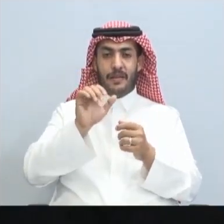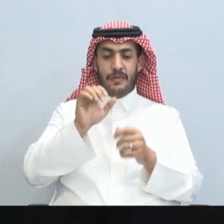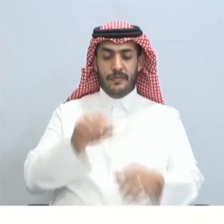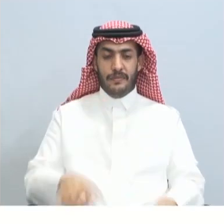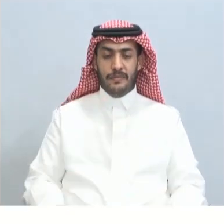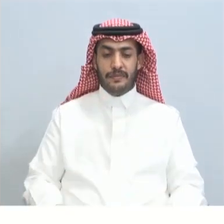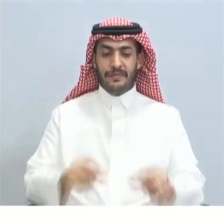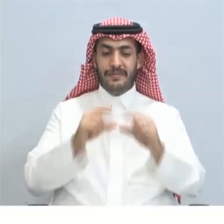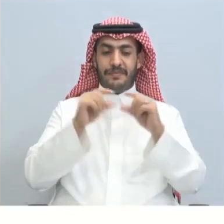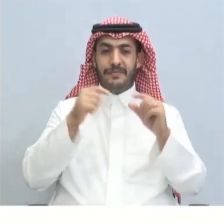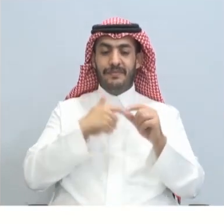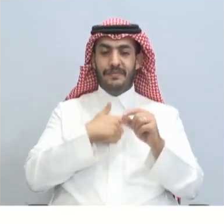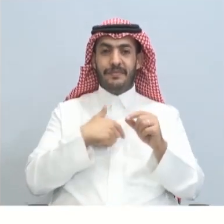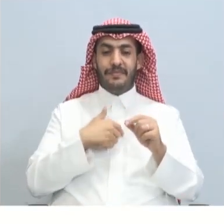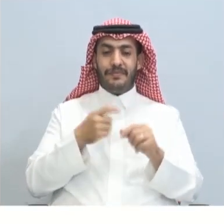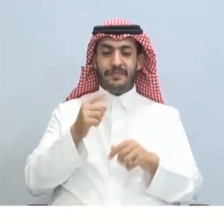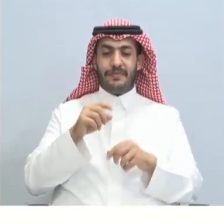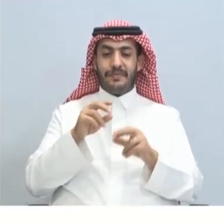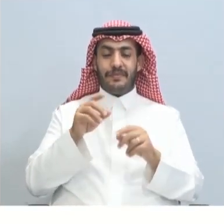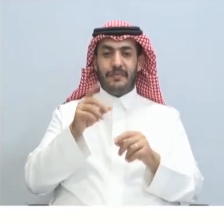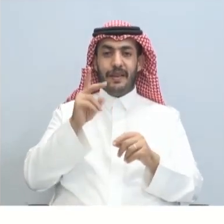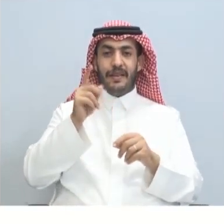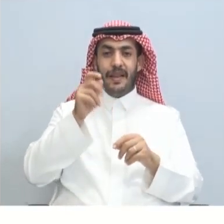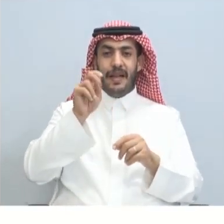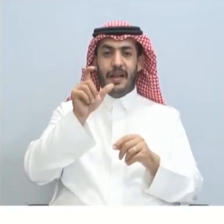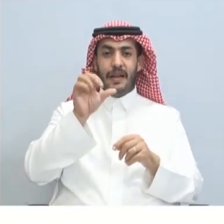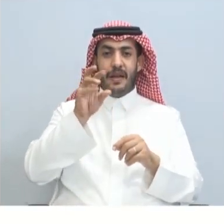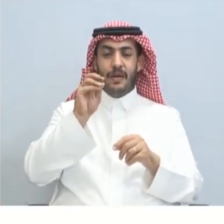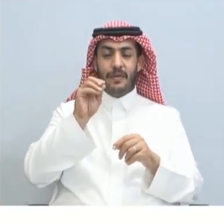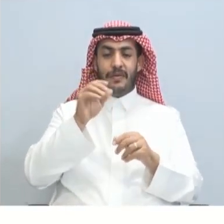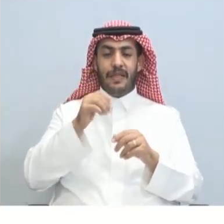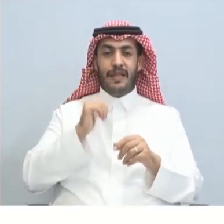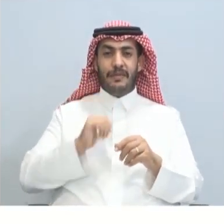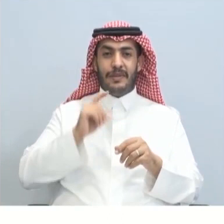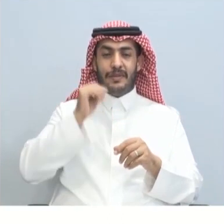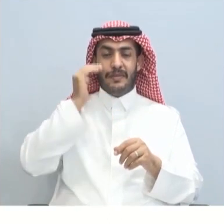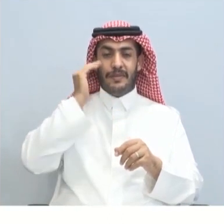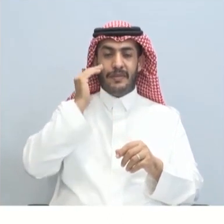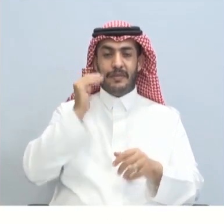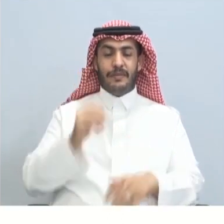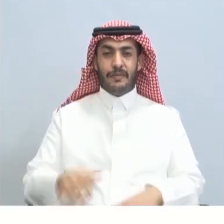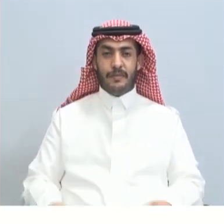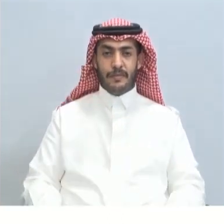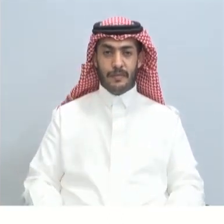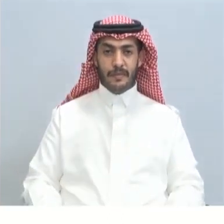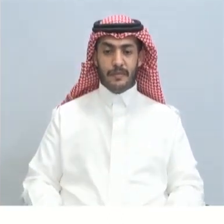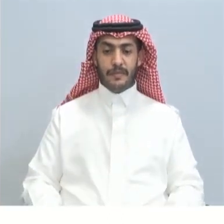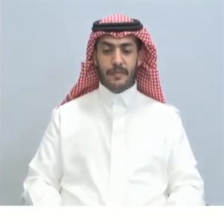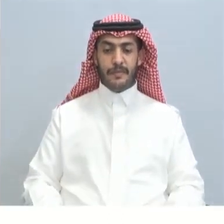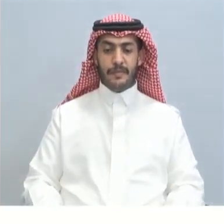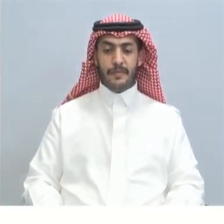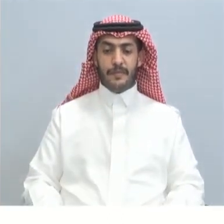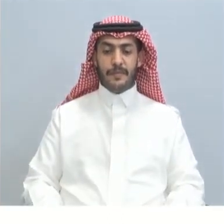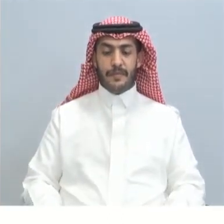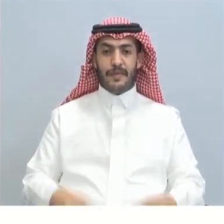اليورانيوم ايضا الطاقه النوويه ايضا عزيزي الطالبه عزيزي الطالب عزيزتي الطالبه في